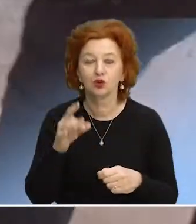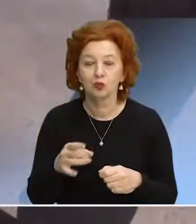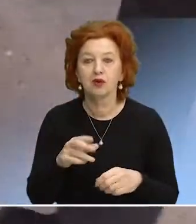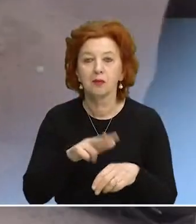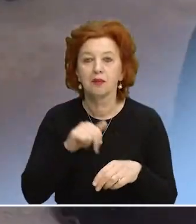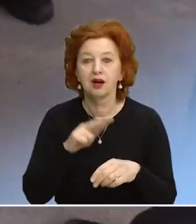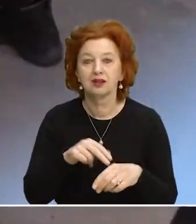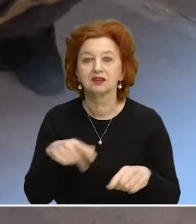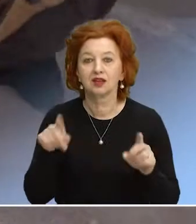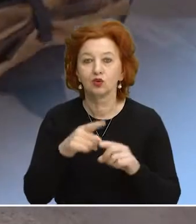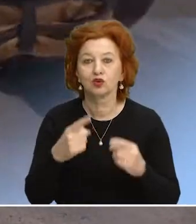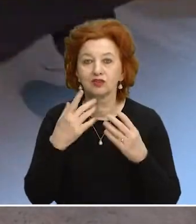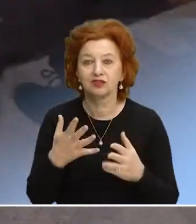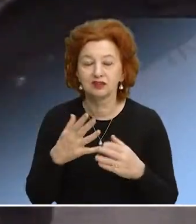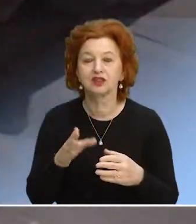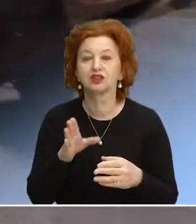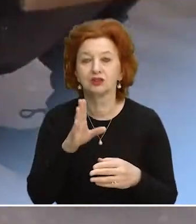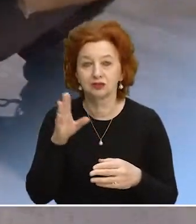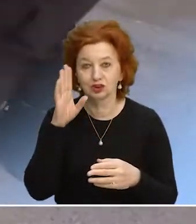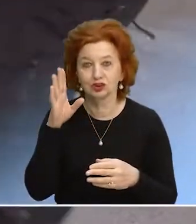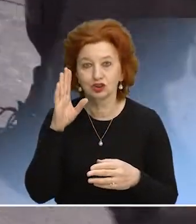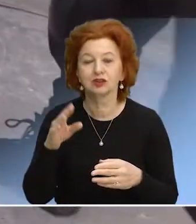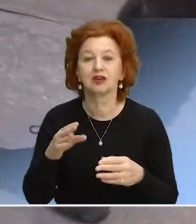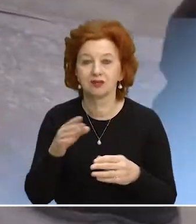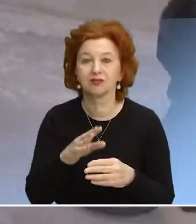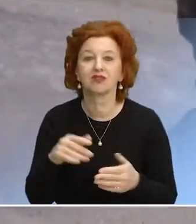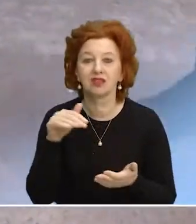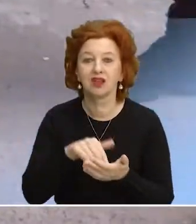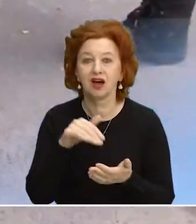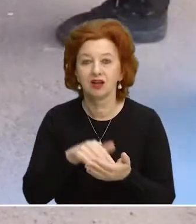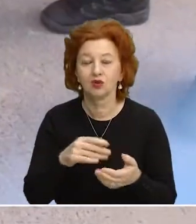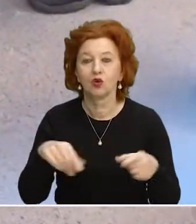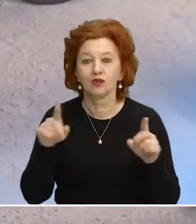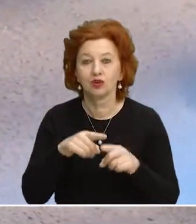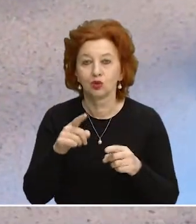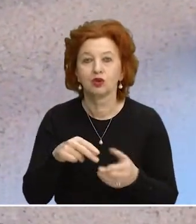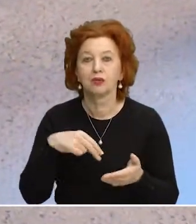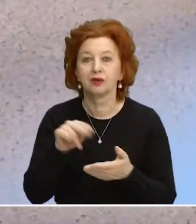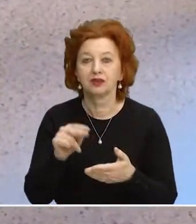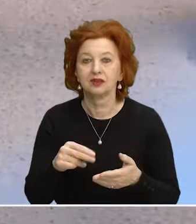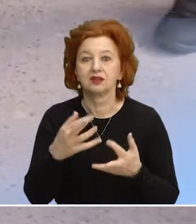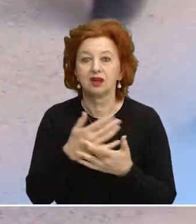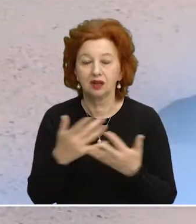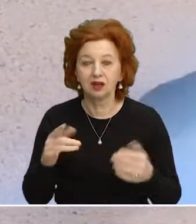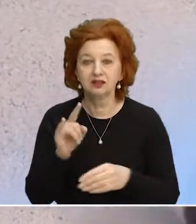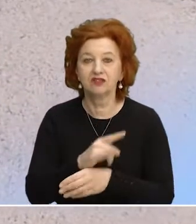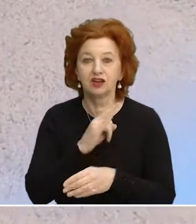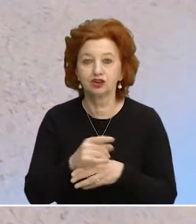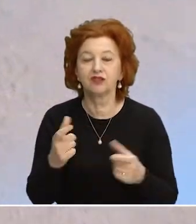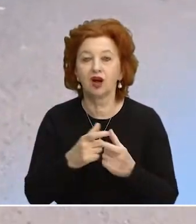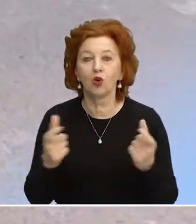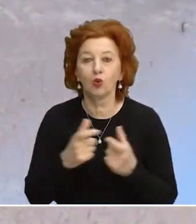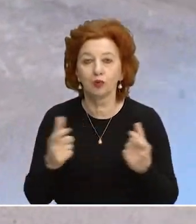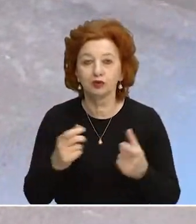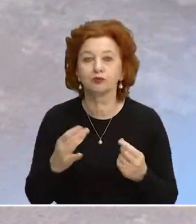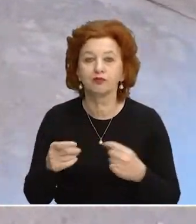рублей. Полицейские выяснили, что 38-летний житель города Таганрога, используя сеть интернет, приобрел 38 фальшивых купюр,